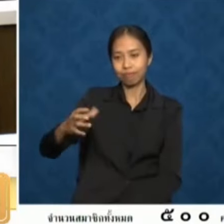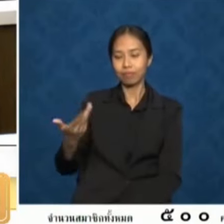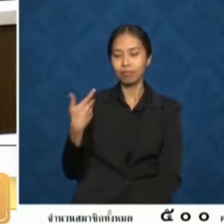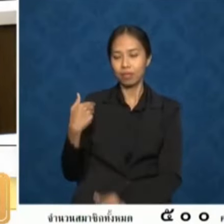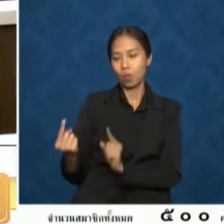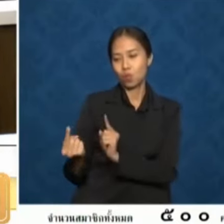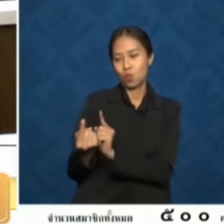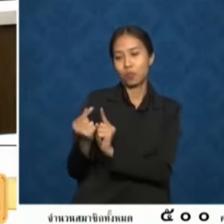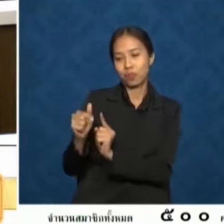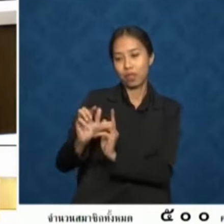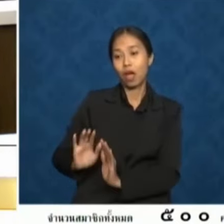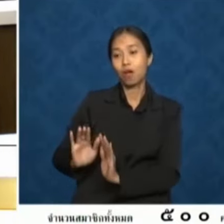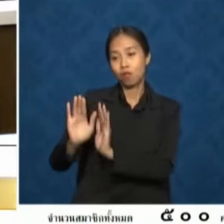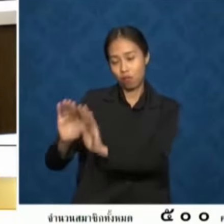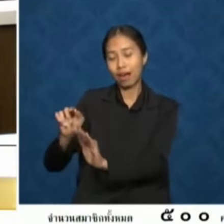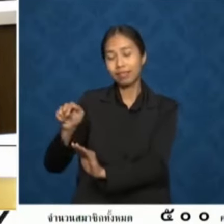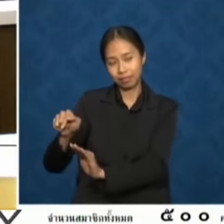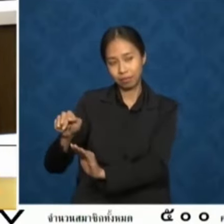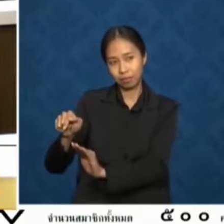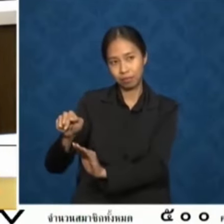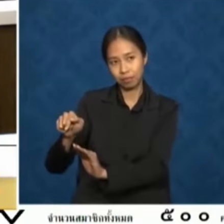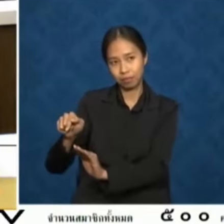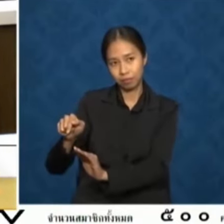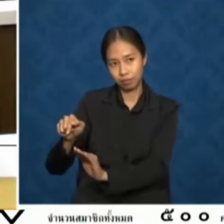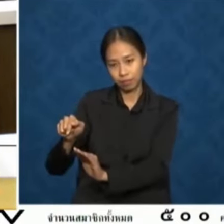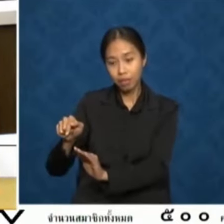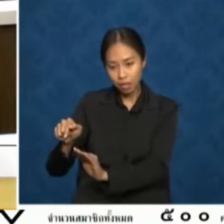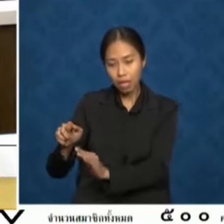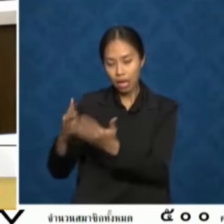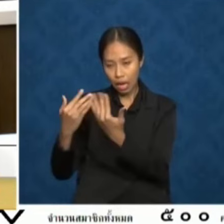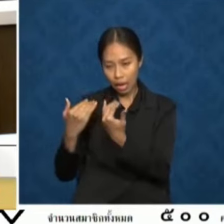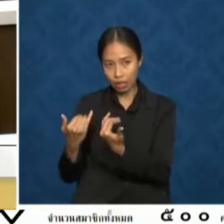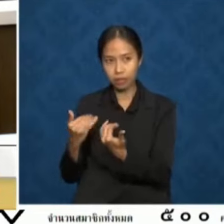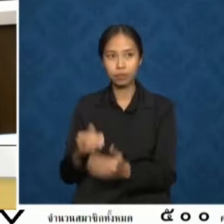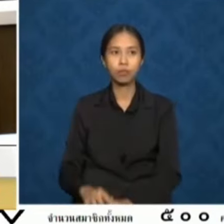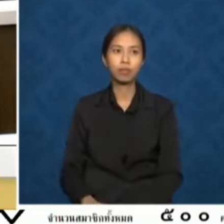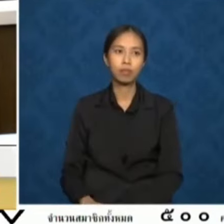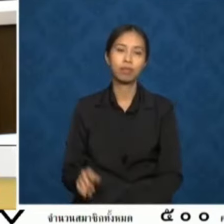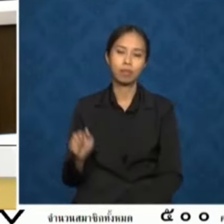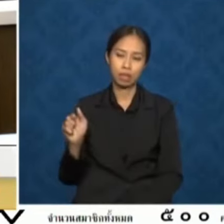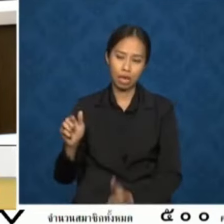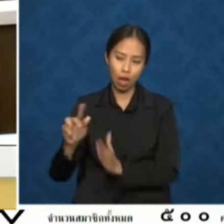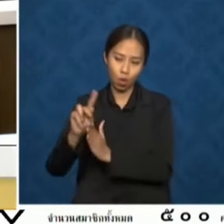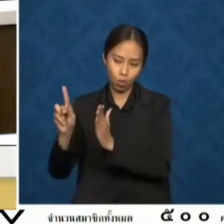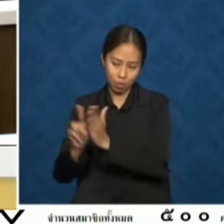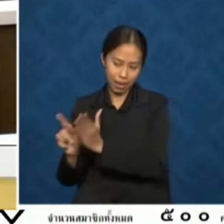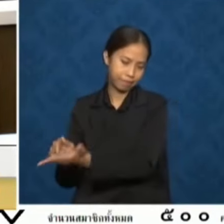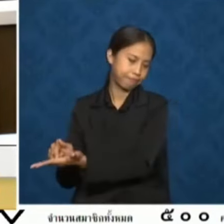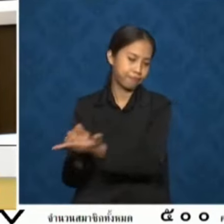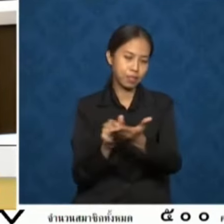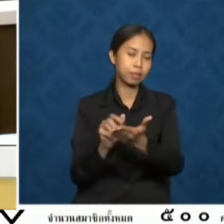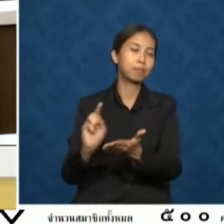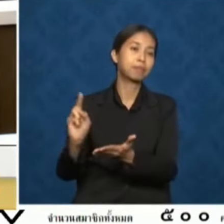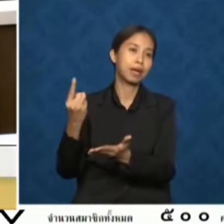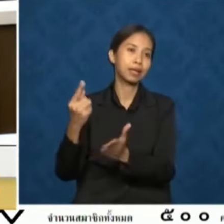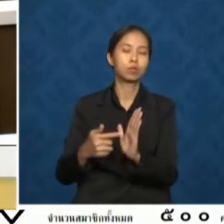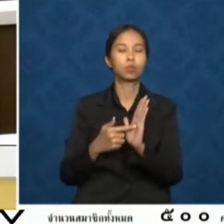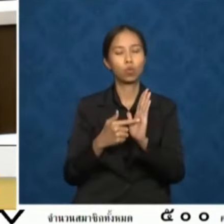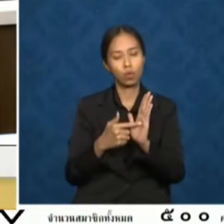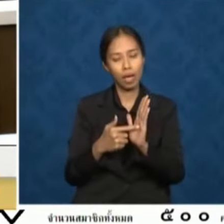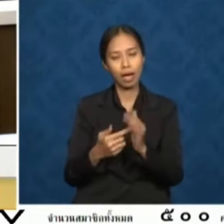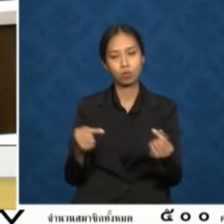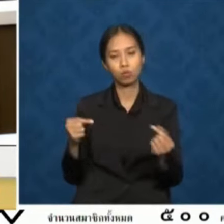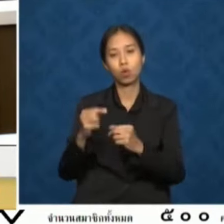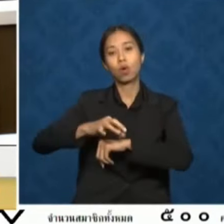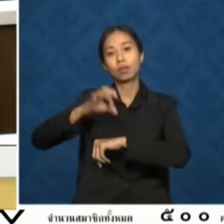อกันบอกว่าให้คุณไปยกเลือกตั้งขออภัยครับให้คุณไปยกกฎหมายขึ้นมาใหม่ดิเช่นว่าด้วยการดำรงต